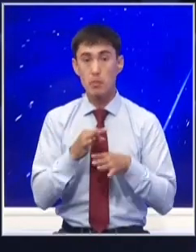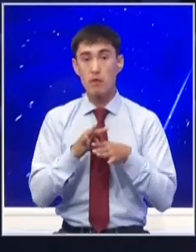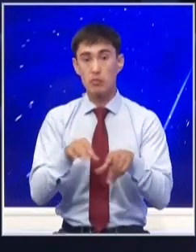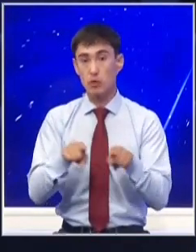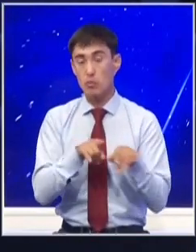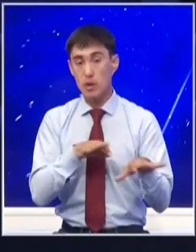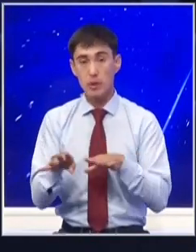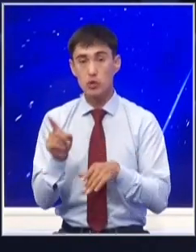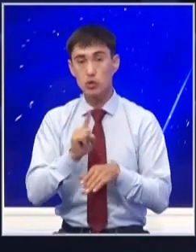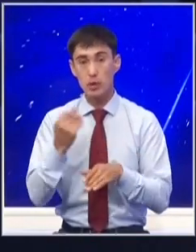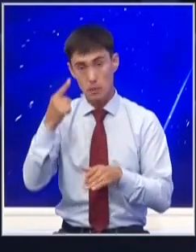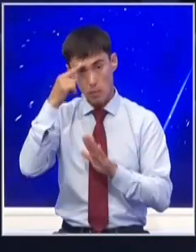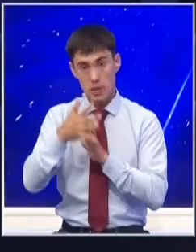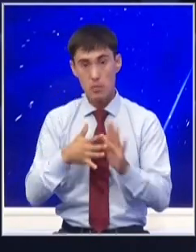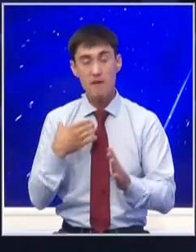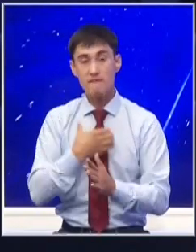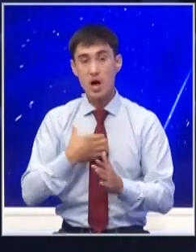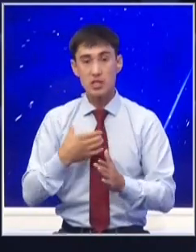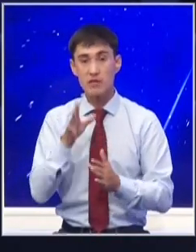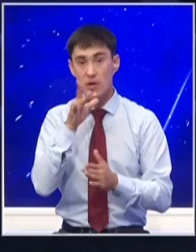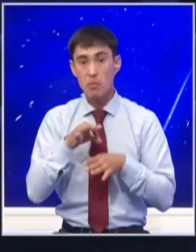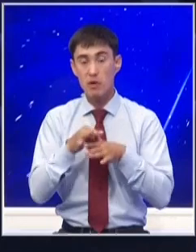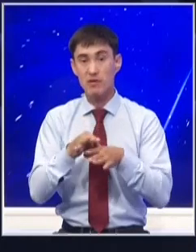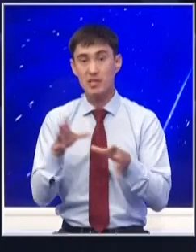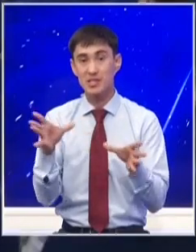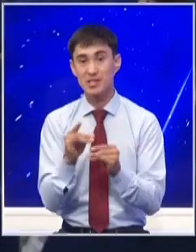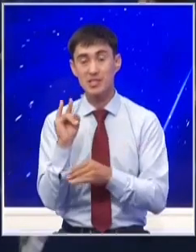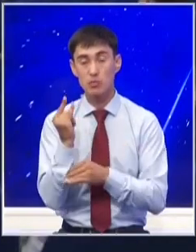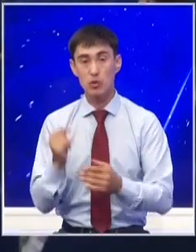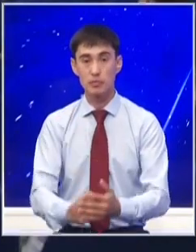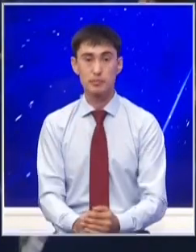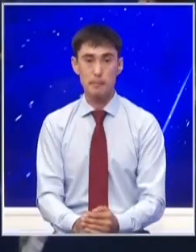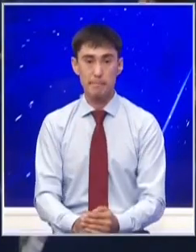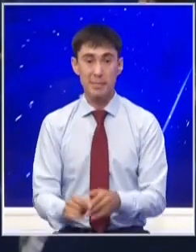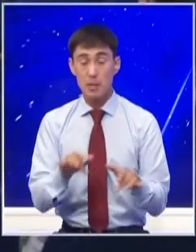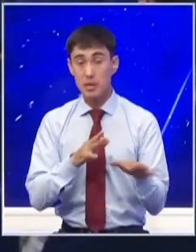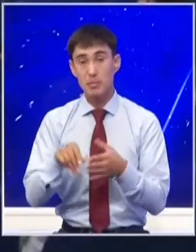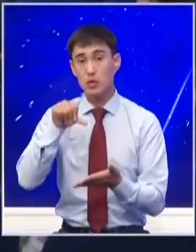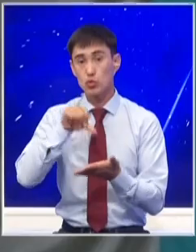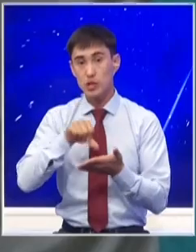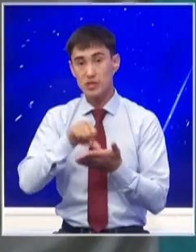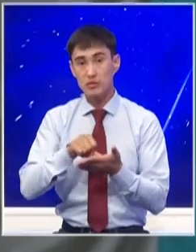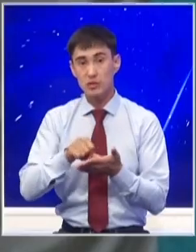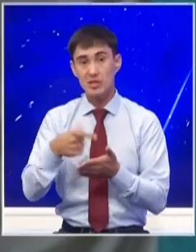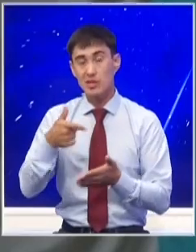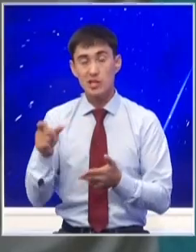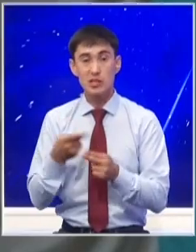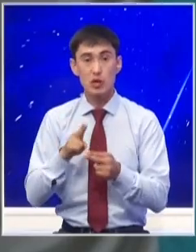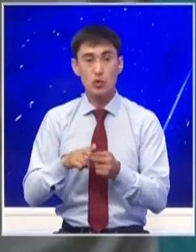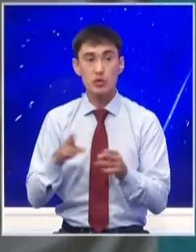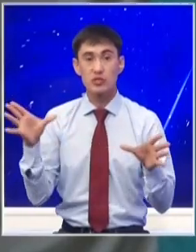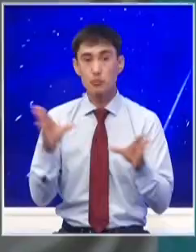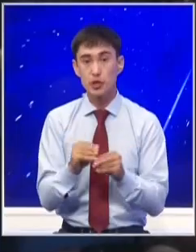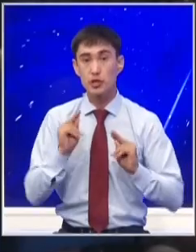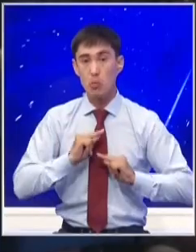такое мероприятие, чтобы они понимали важность времяпровождения с ребенком. В мероприятии также приняли участие ряд граждан, которые